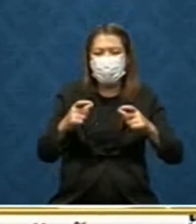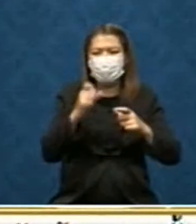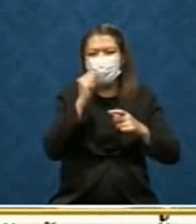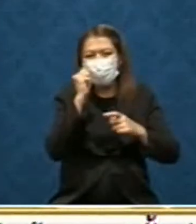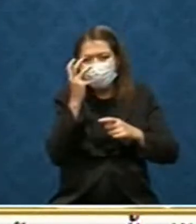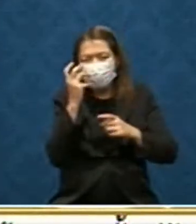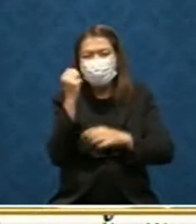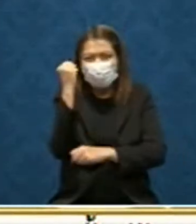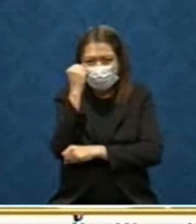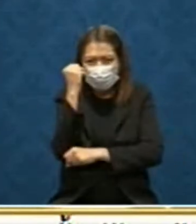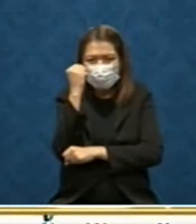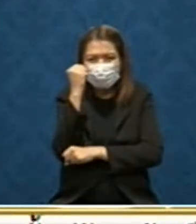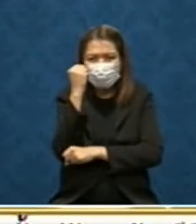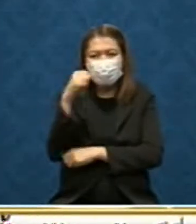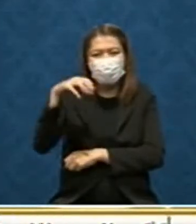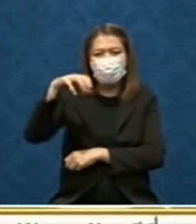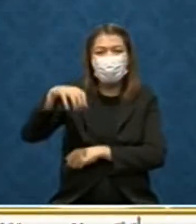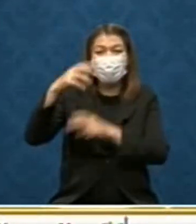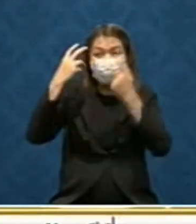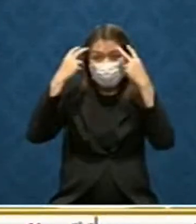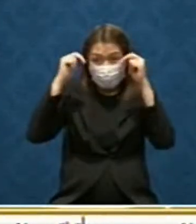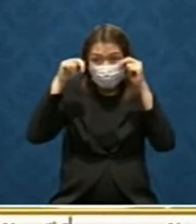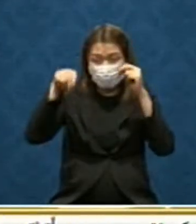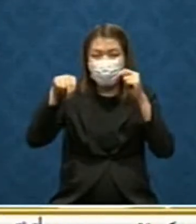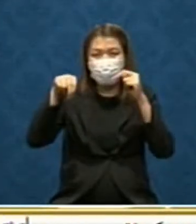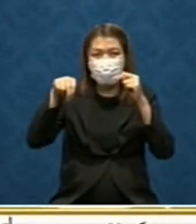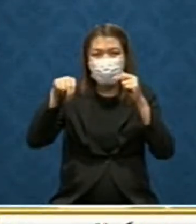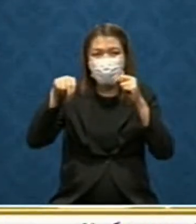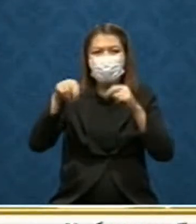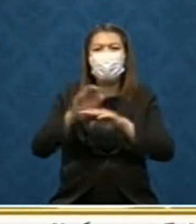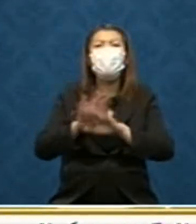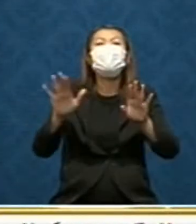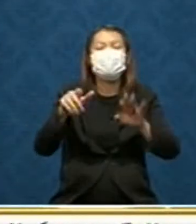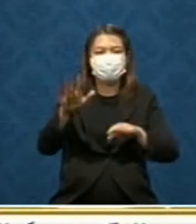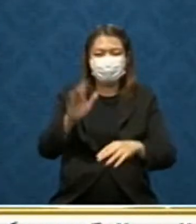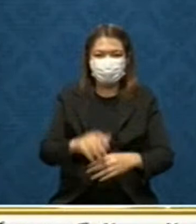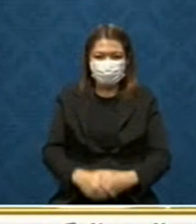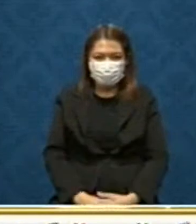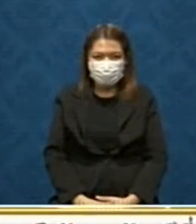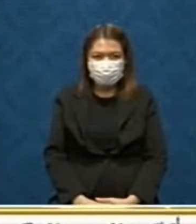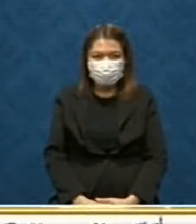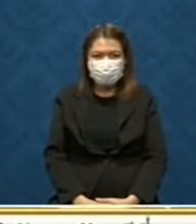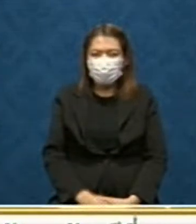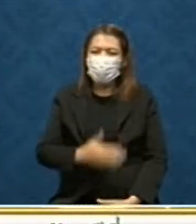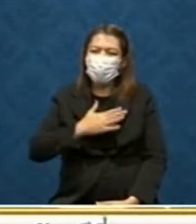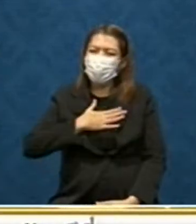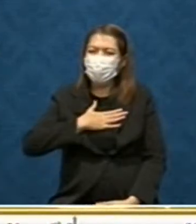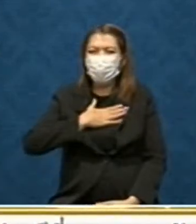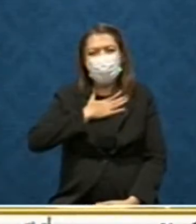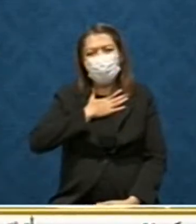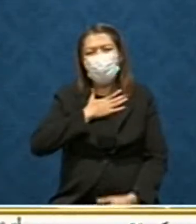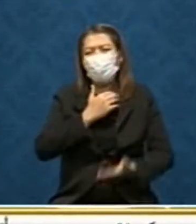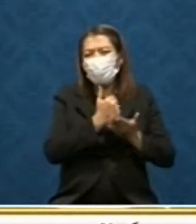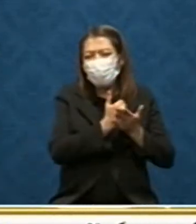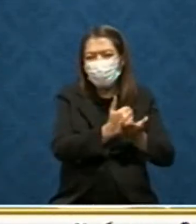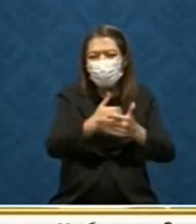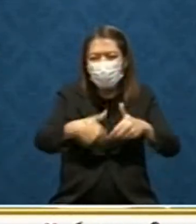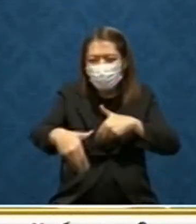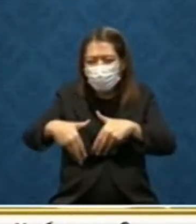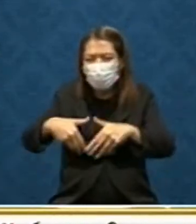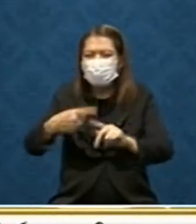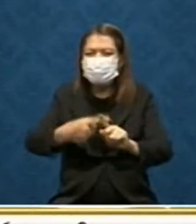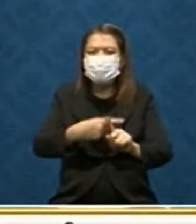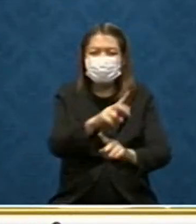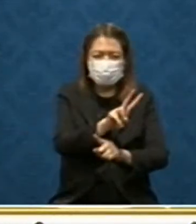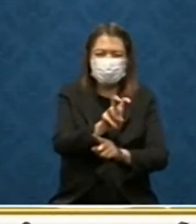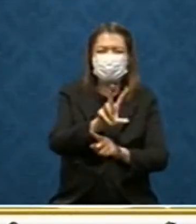หอวเรามตสำนกนายกมาตอบแต่แ่จริคกยกเลิกสิ ก็ผมออกพูมใจนะครับอกช่วยชาวบานไปเดือนล